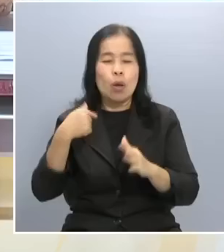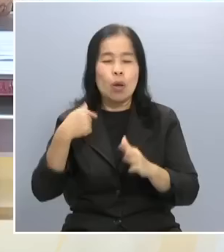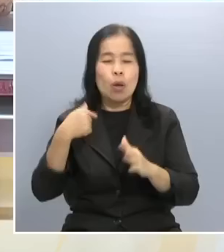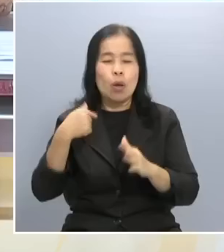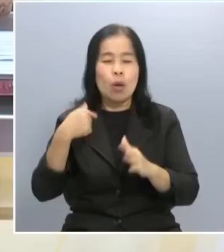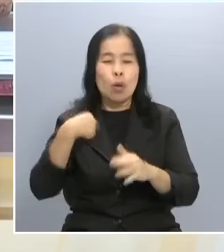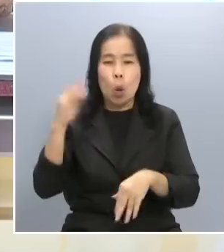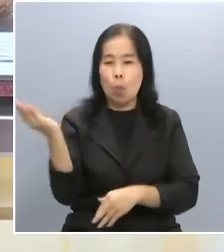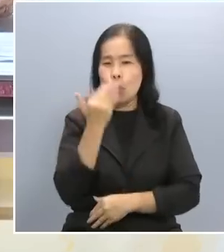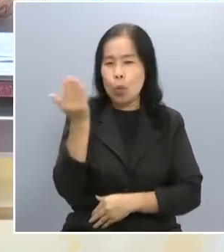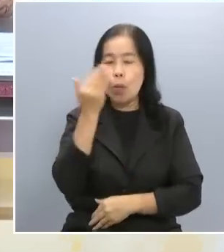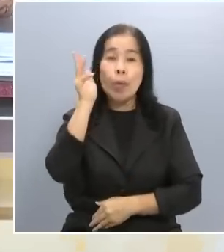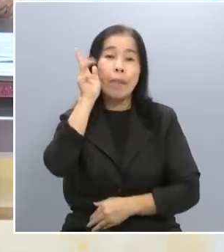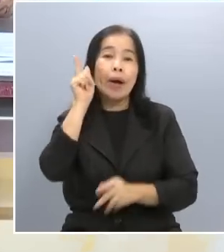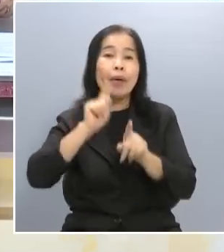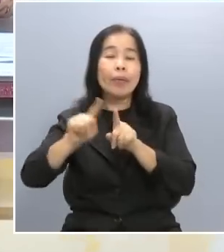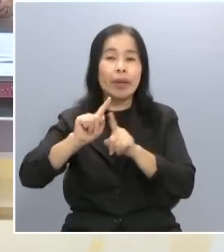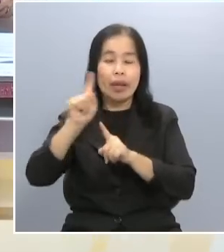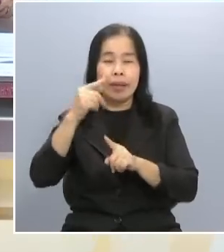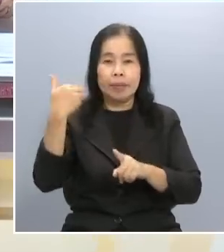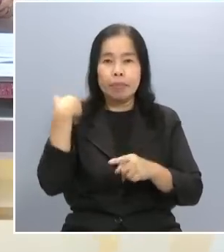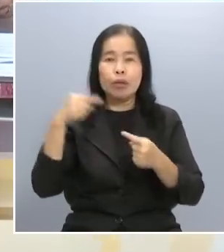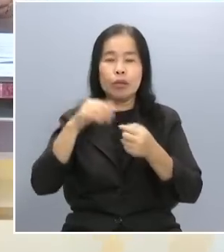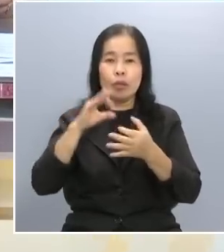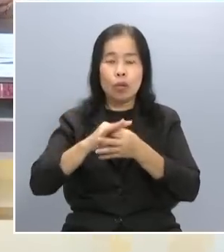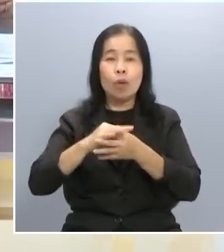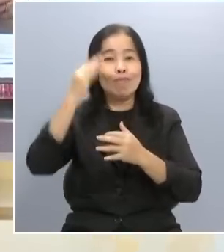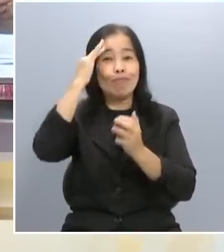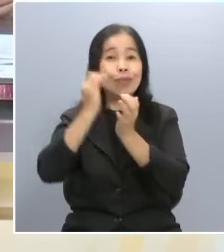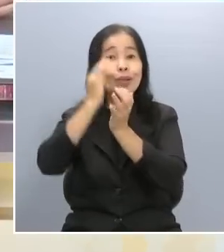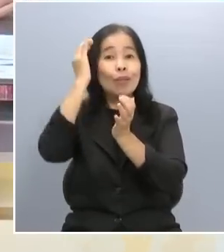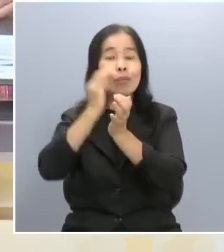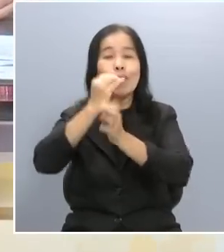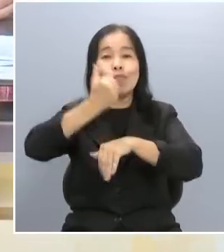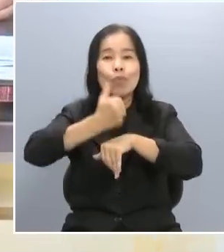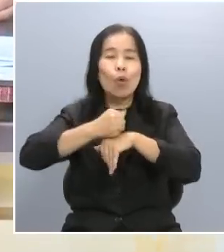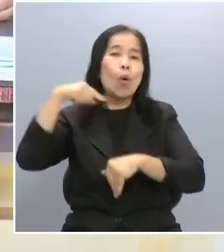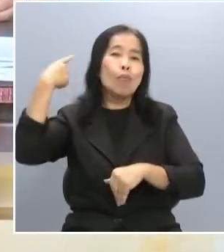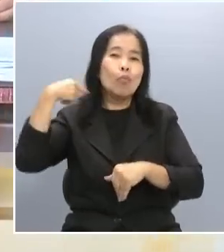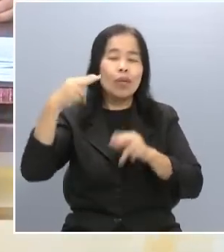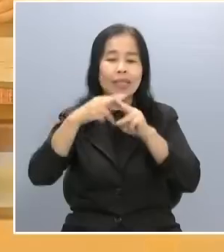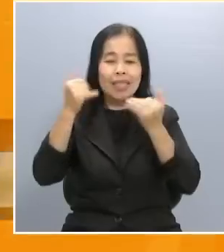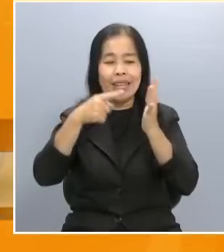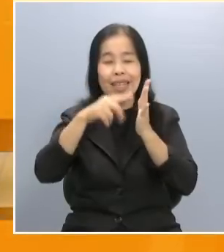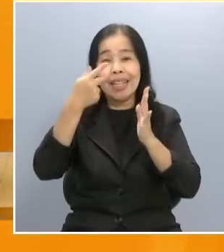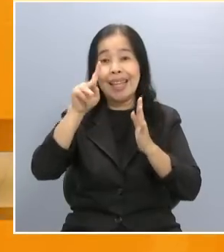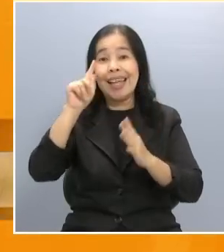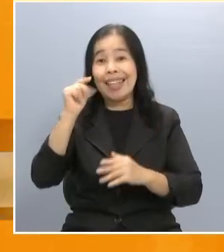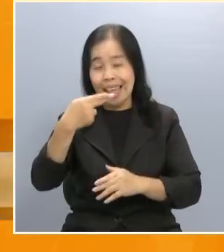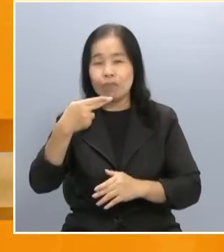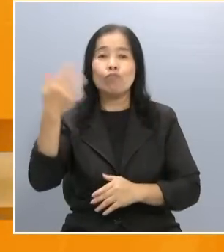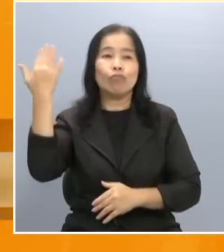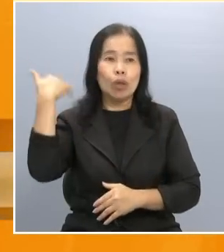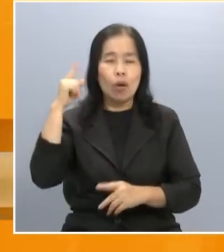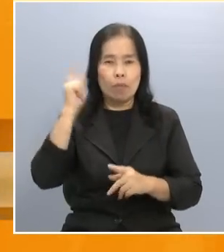อ่าเราเริ่มตั้งแต่หลังจากเป็นประเด็นของผู้กองแคทท่านผู้ชมครับอาทิติยาซึ่งเป็นอดีตนักร้องลูกทุ่ง